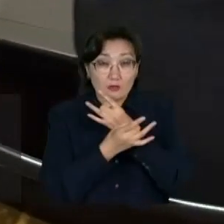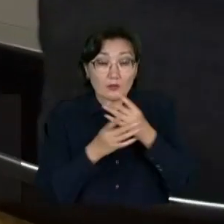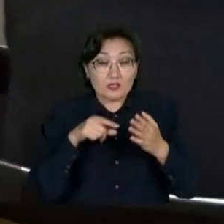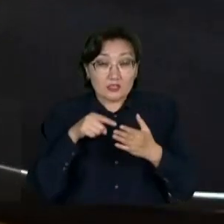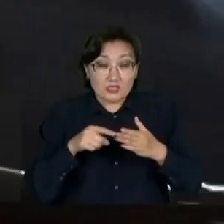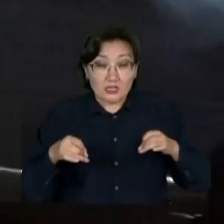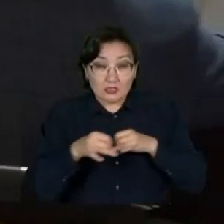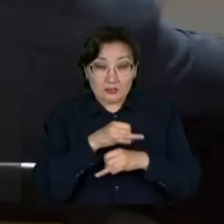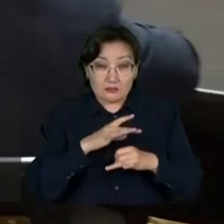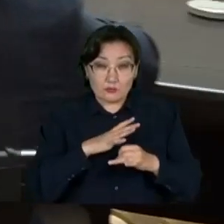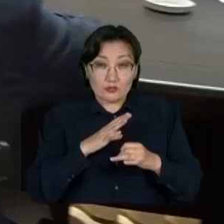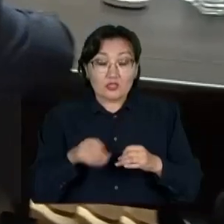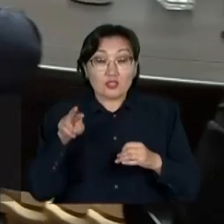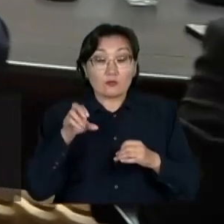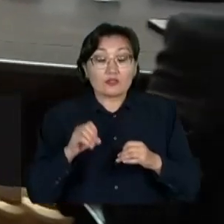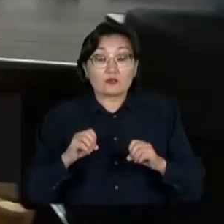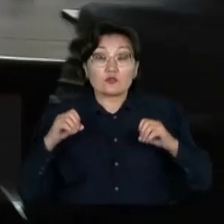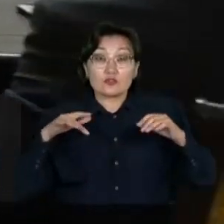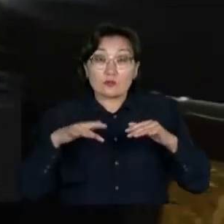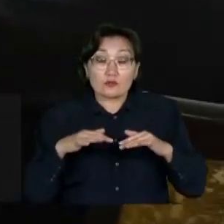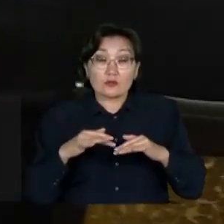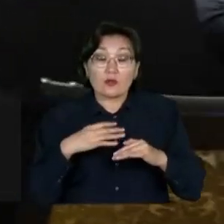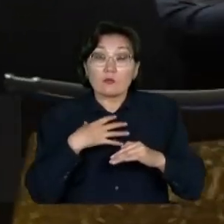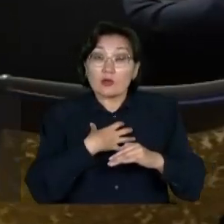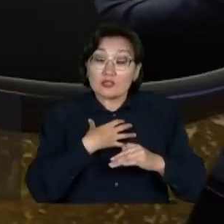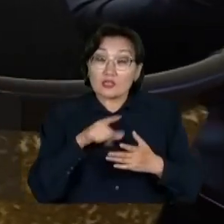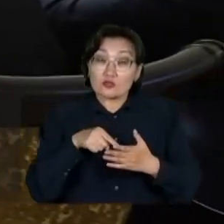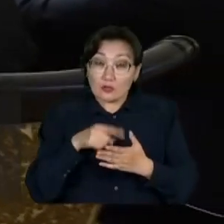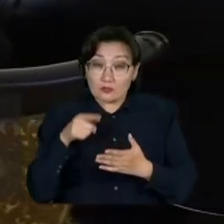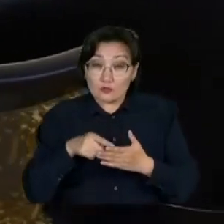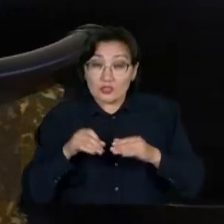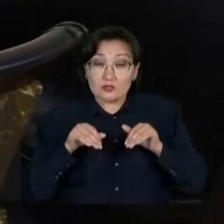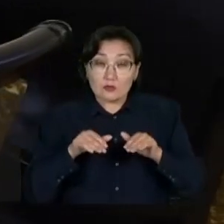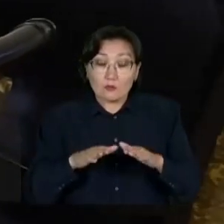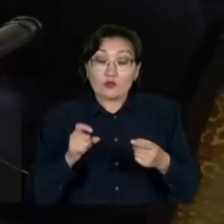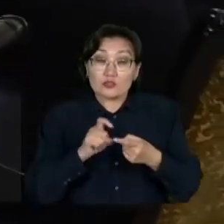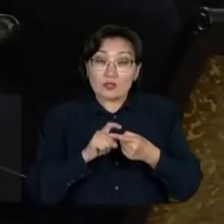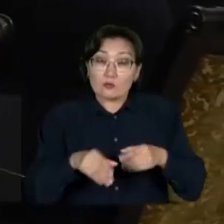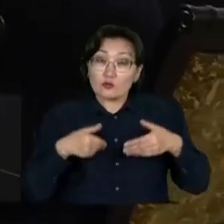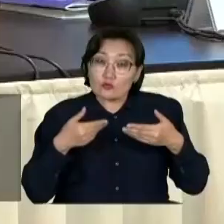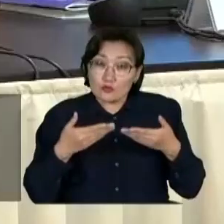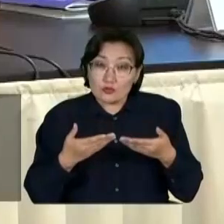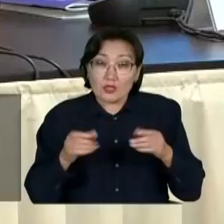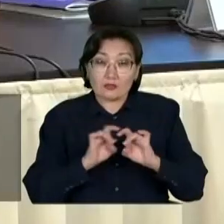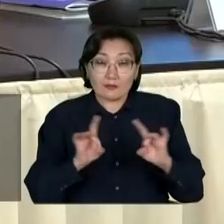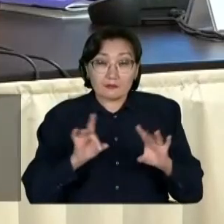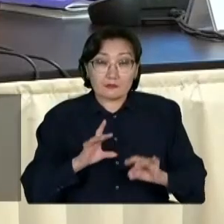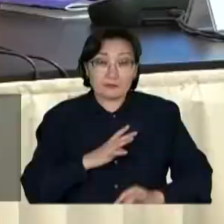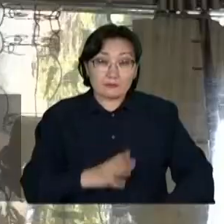мәселелері талқыға салынды. Сондай-ақ жиналғандар көптің көкейінде жүрген сұрақтарды шешуге қатысты ұсыныс білдірді.